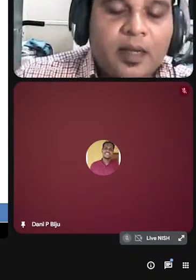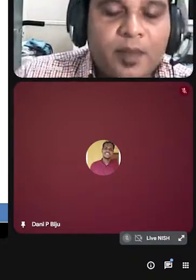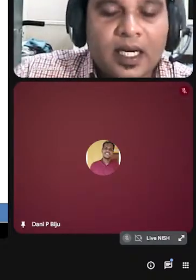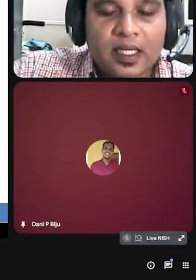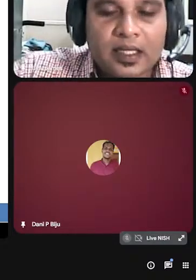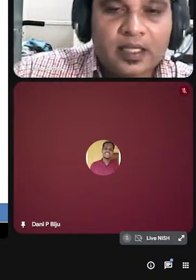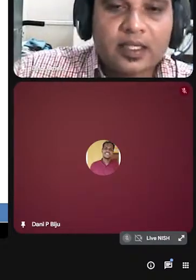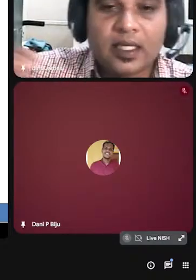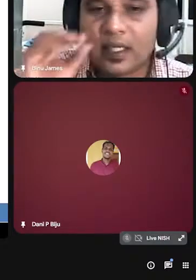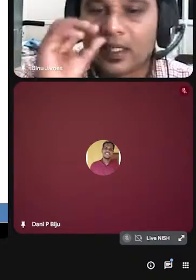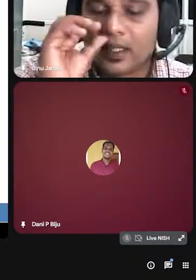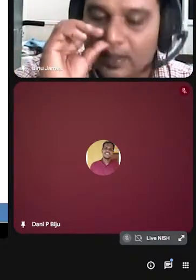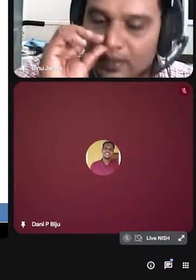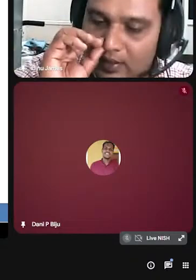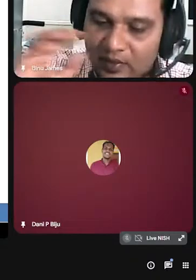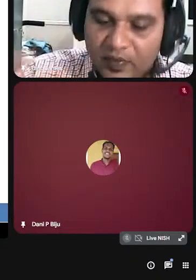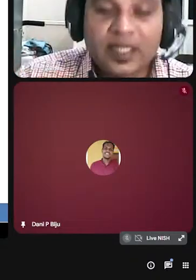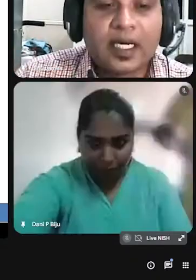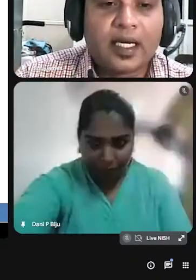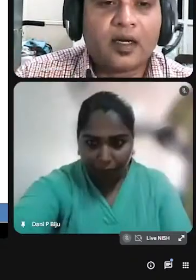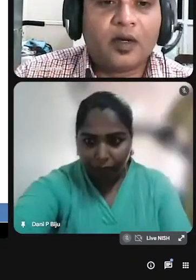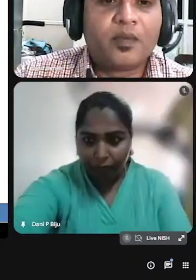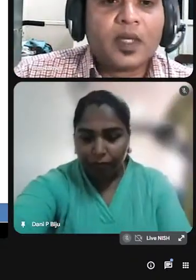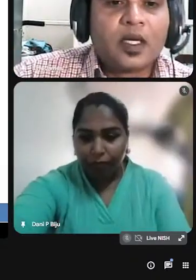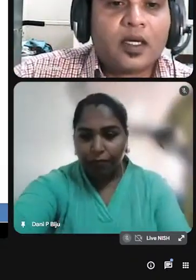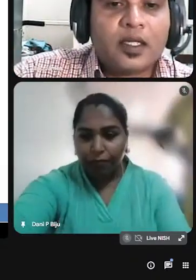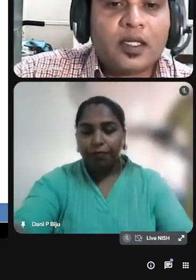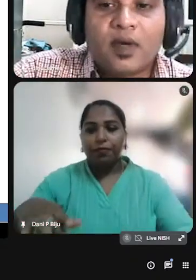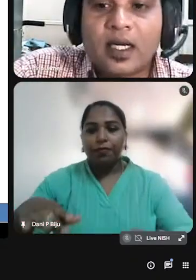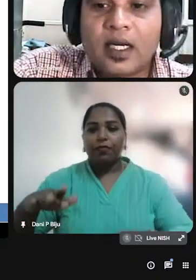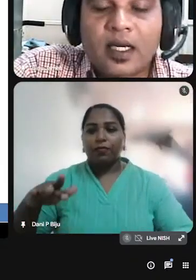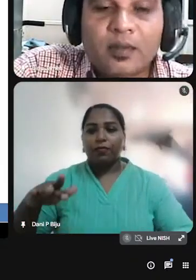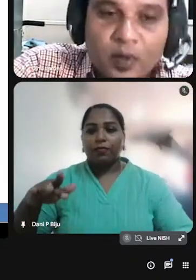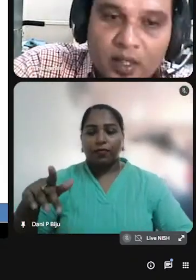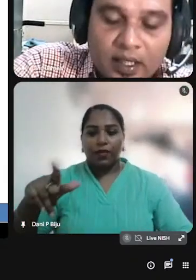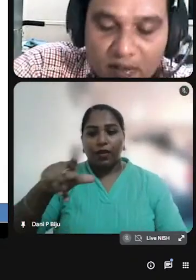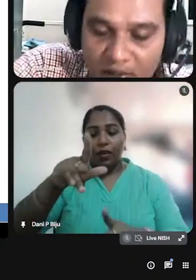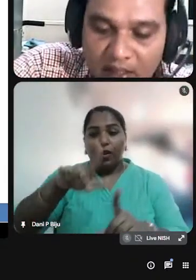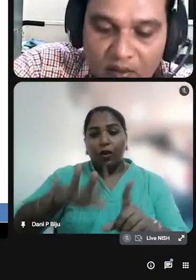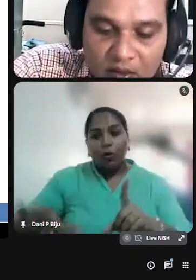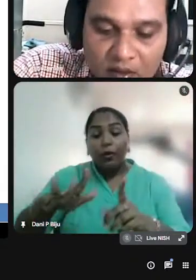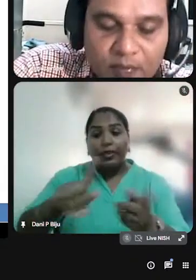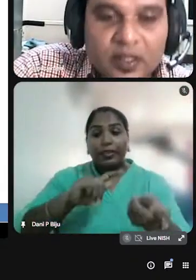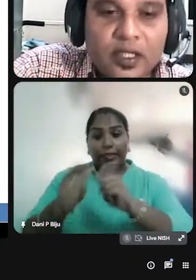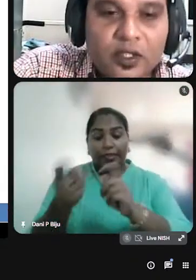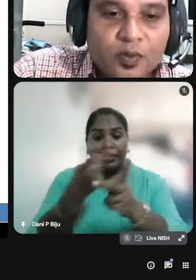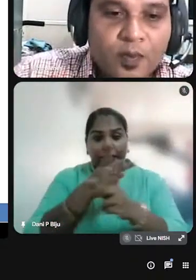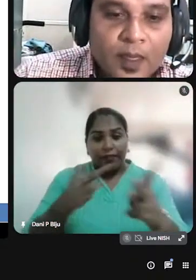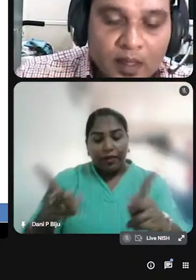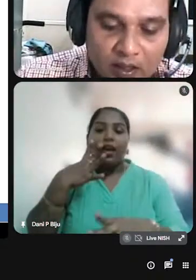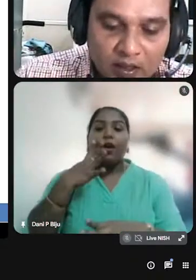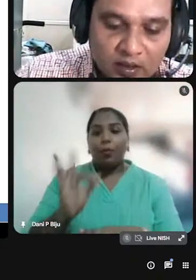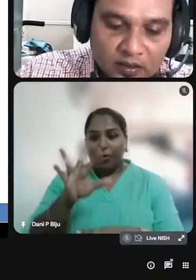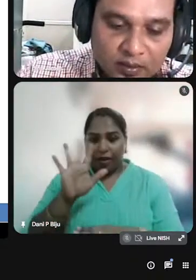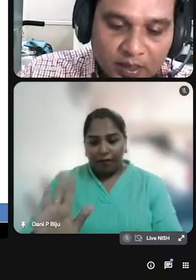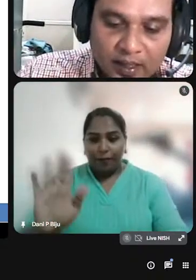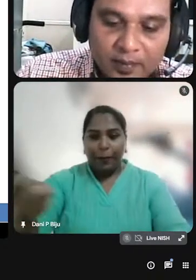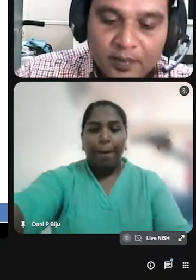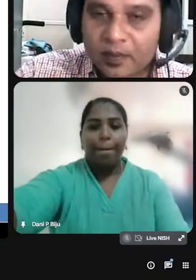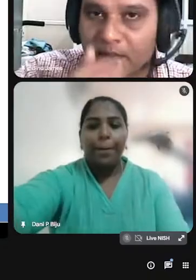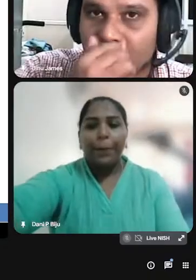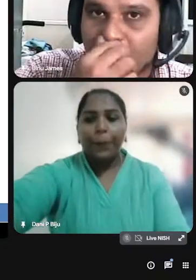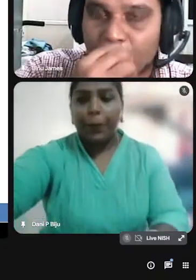ഉണ്ടാകുന്നത്. പല പ്രാദേശിക വ്യതിയാനങ്ങളും ഇതിന് വളരെ ഇമ്പോർട്ടന്റ് ആയിട്ട് വരാറുണ്ട്. പ്രത്യേകിച്ചും